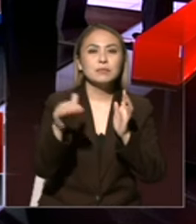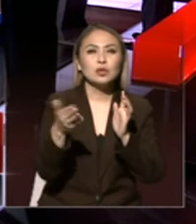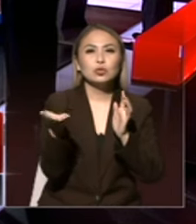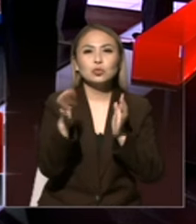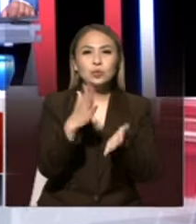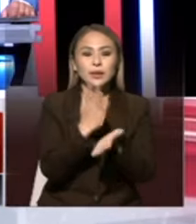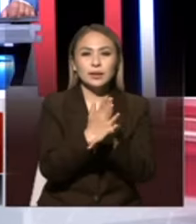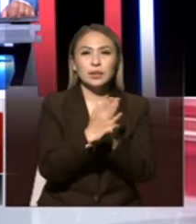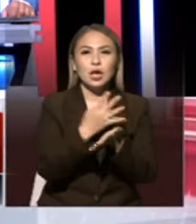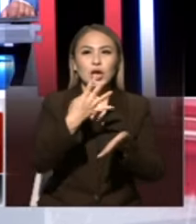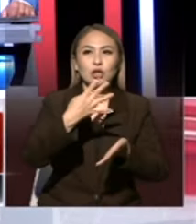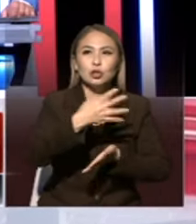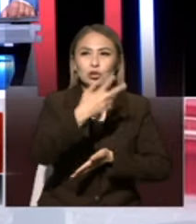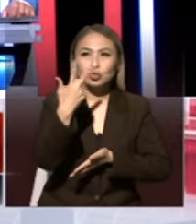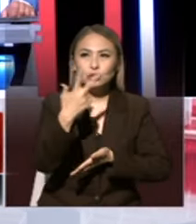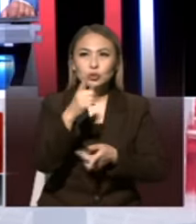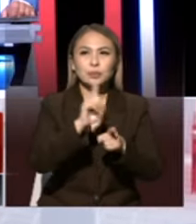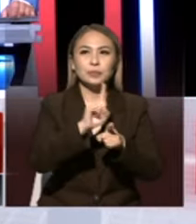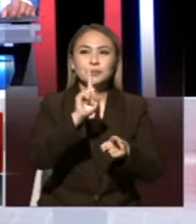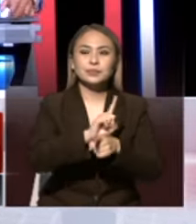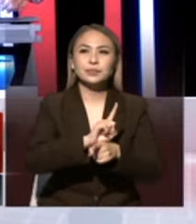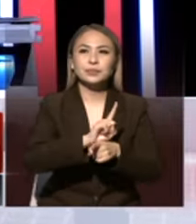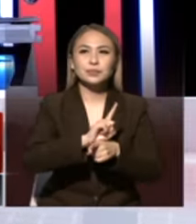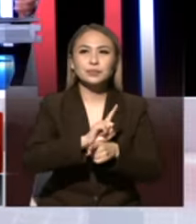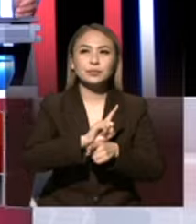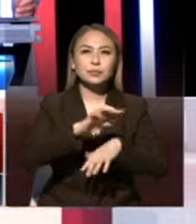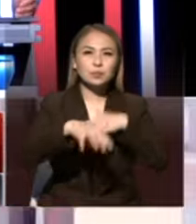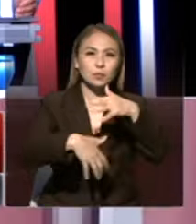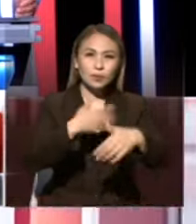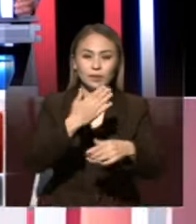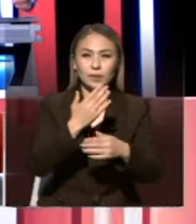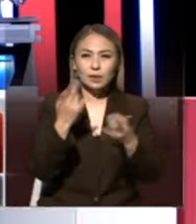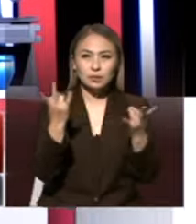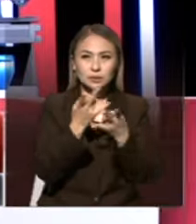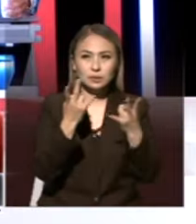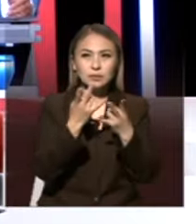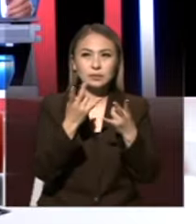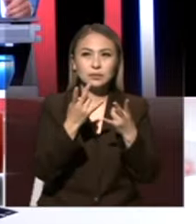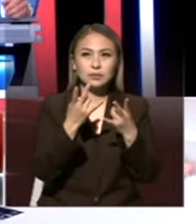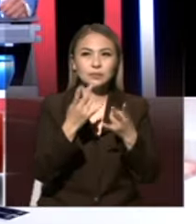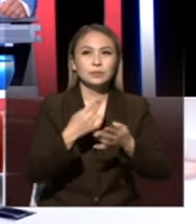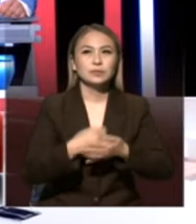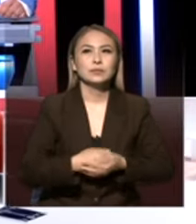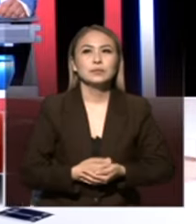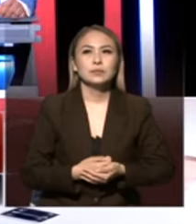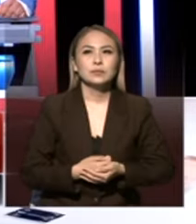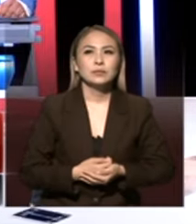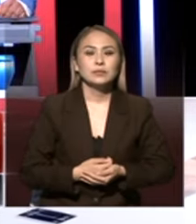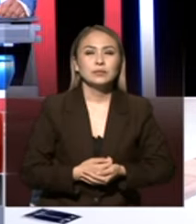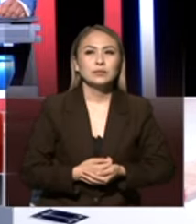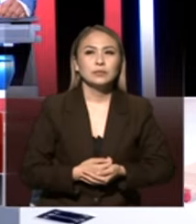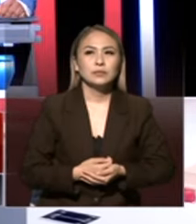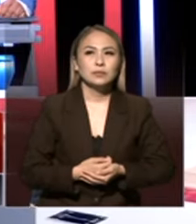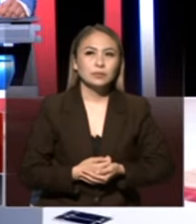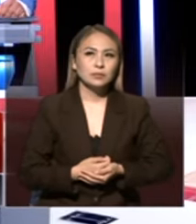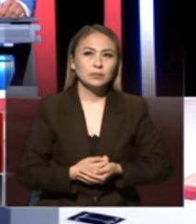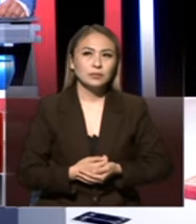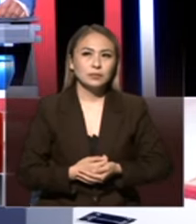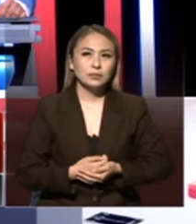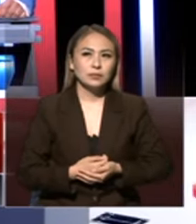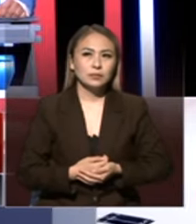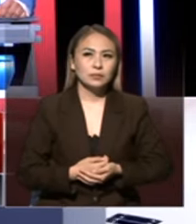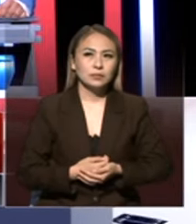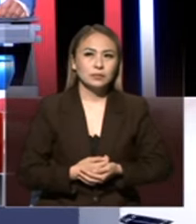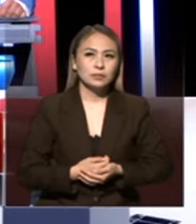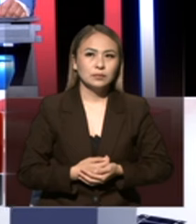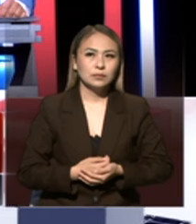43 мың егістік алқабына 43 мың комбайн керек. Бұл ресми сандар. Солай емес пе? Иә. Неге бұлай